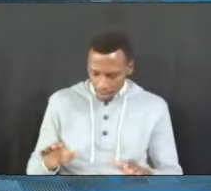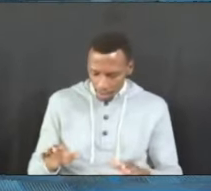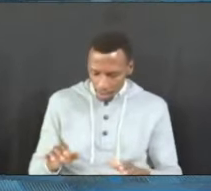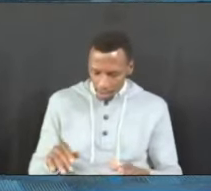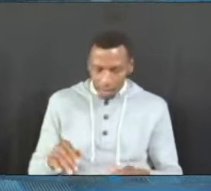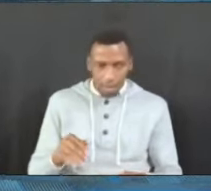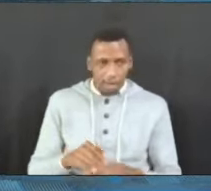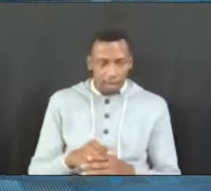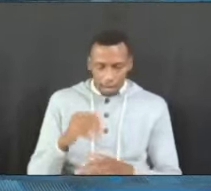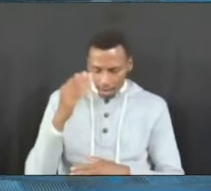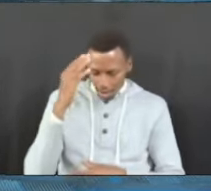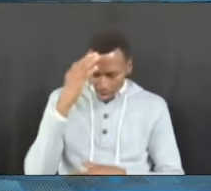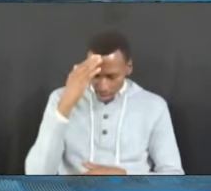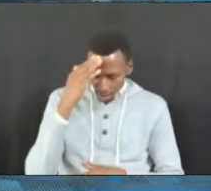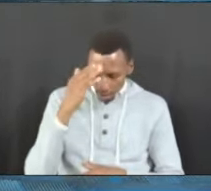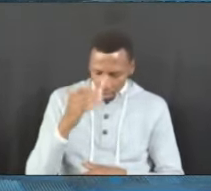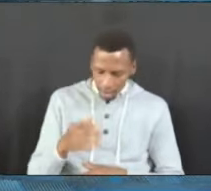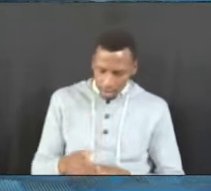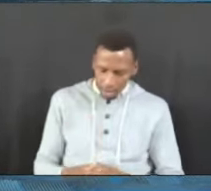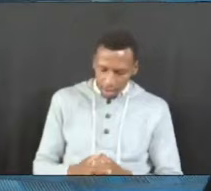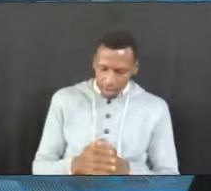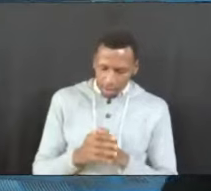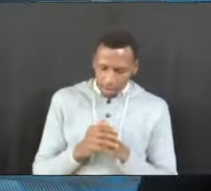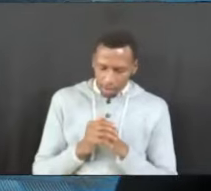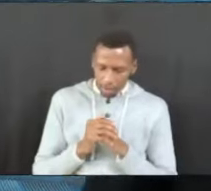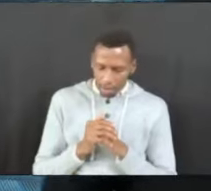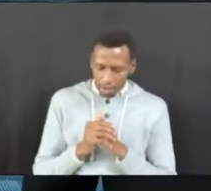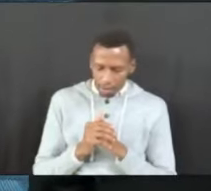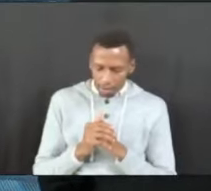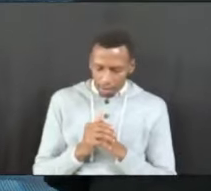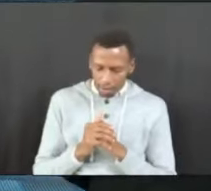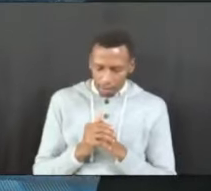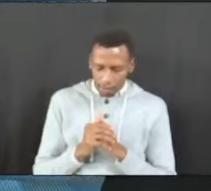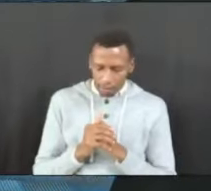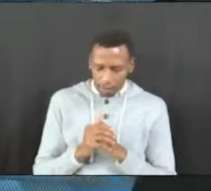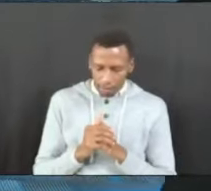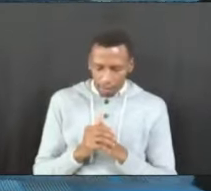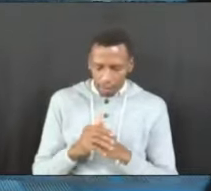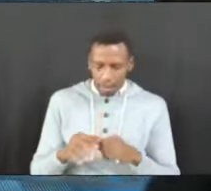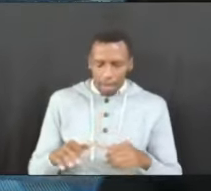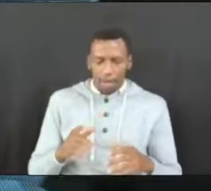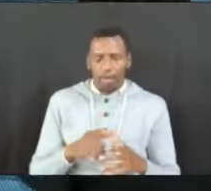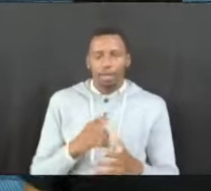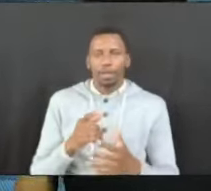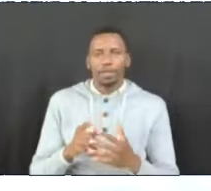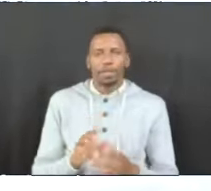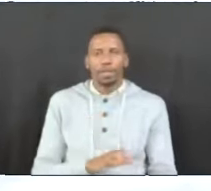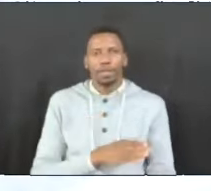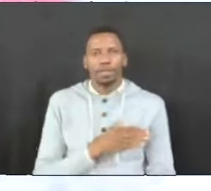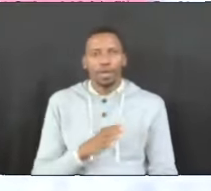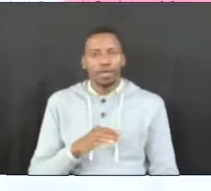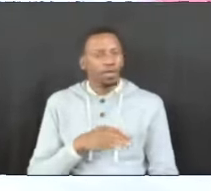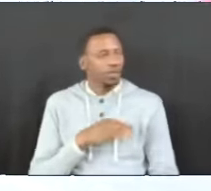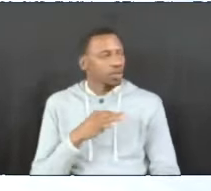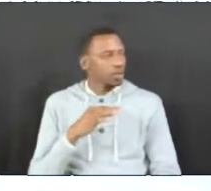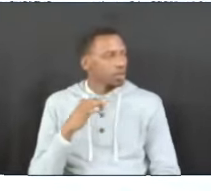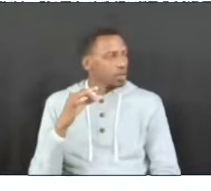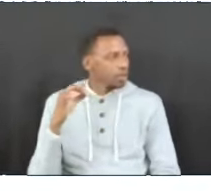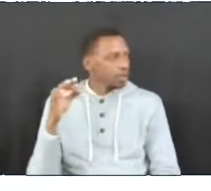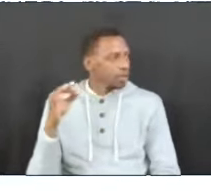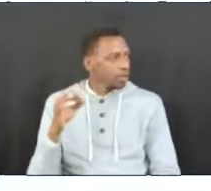juu we jinsi ulivyo sing with me now roho yangu